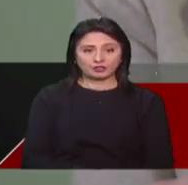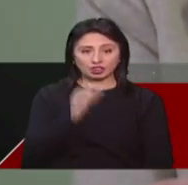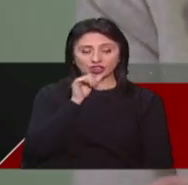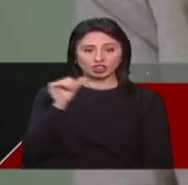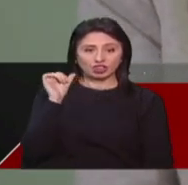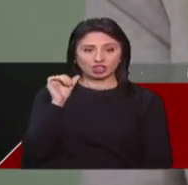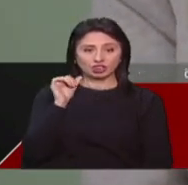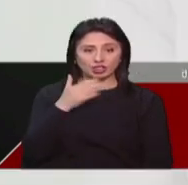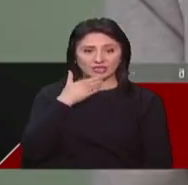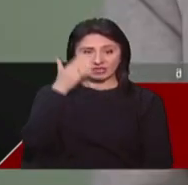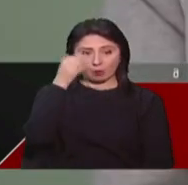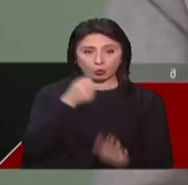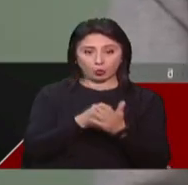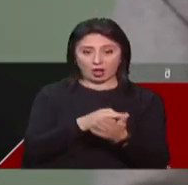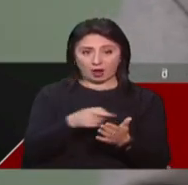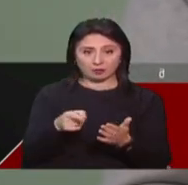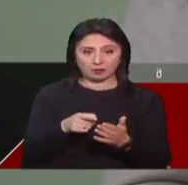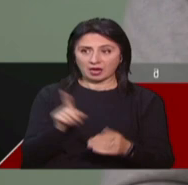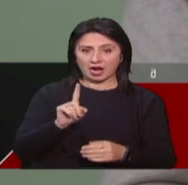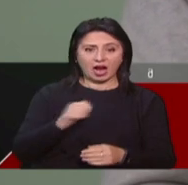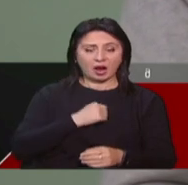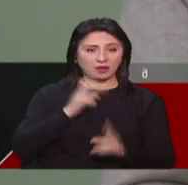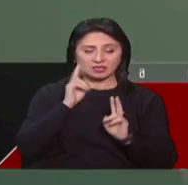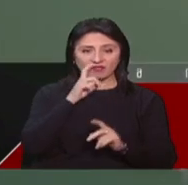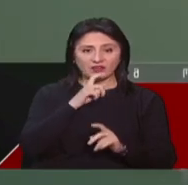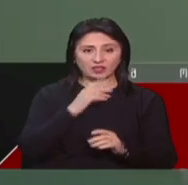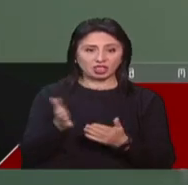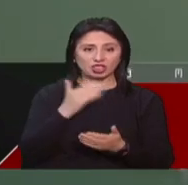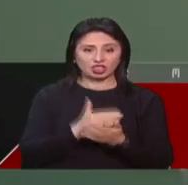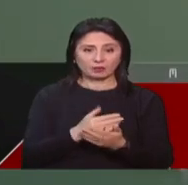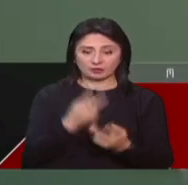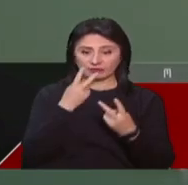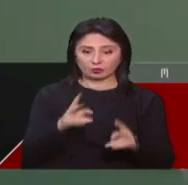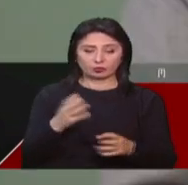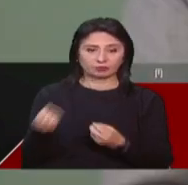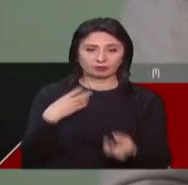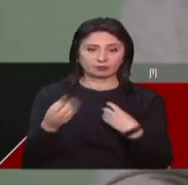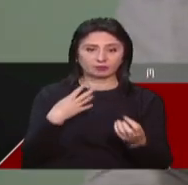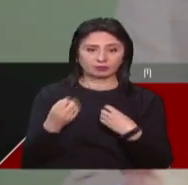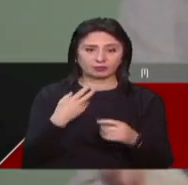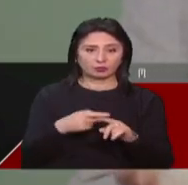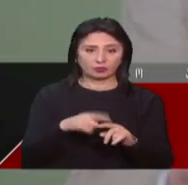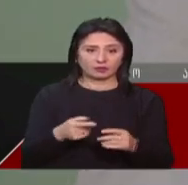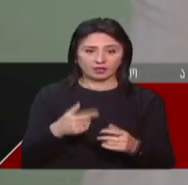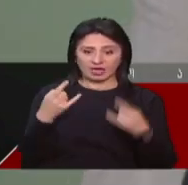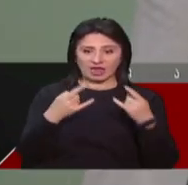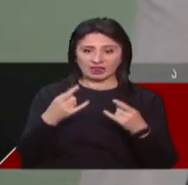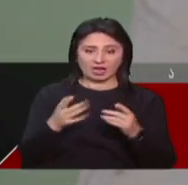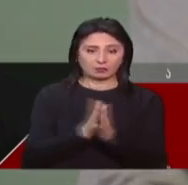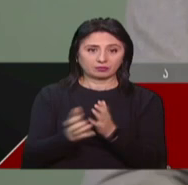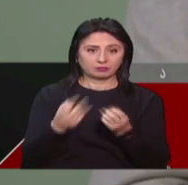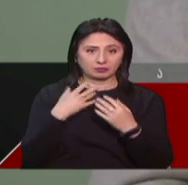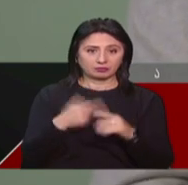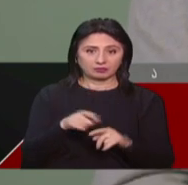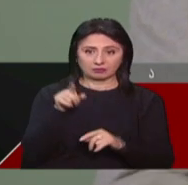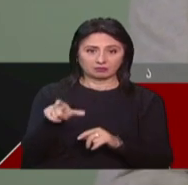შარშან ზაფხულამდე. ის რაღაცაზე გაბრაზდა და შემდეგ მე ვიყიდე უკვე ეთერით ის, რაც მან გააკეთა